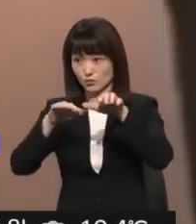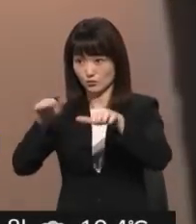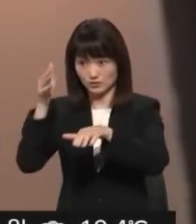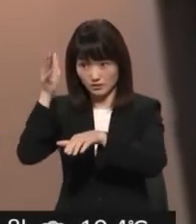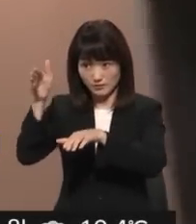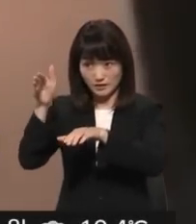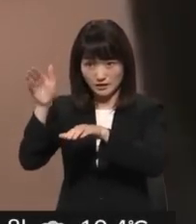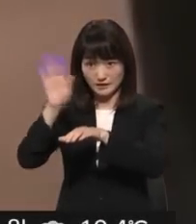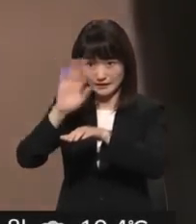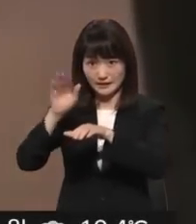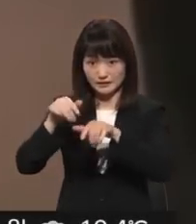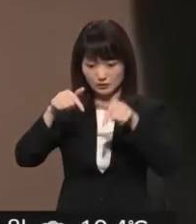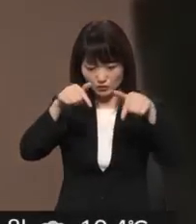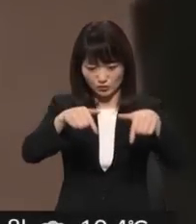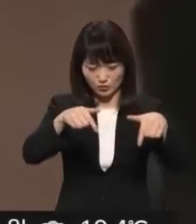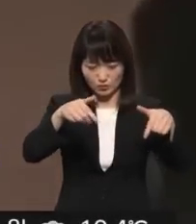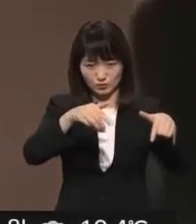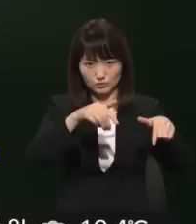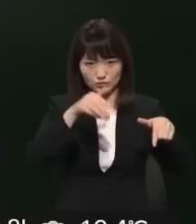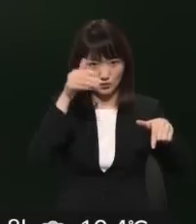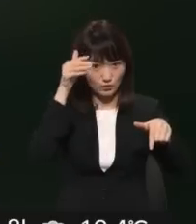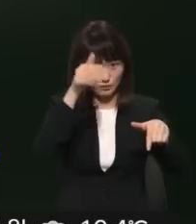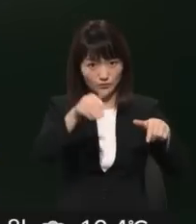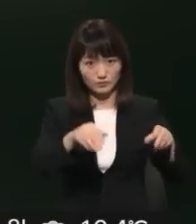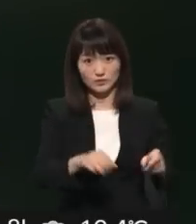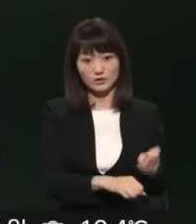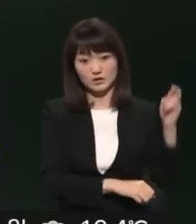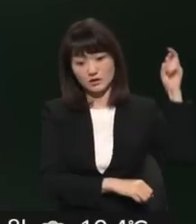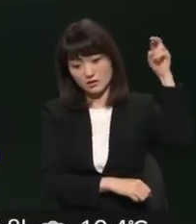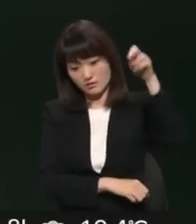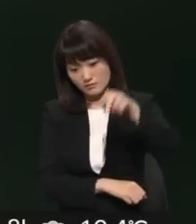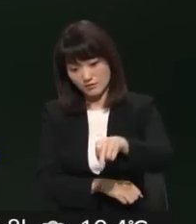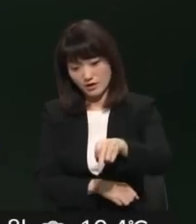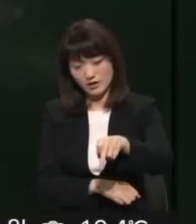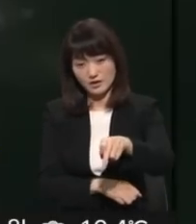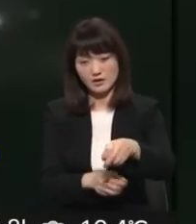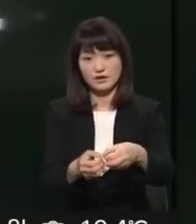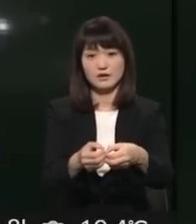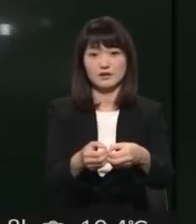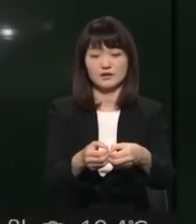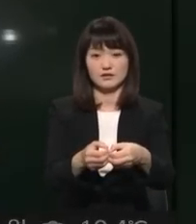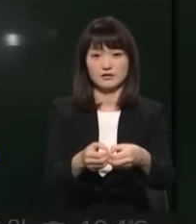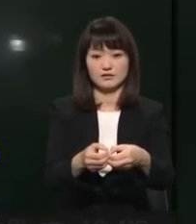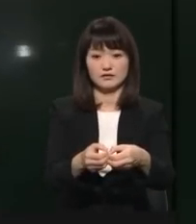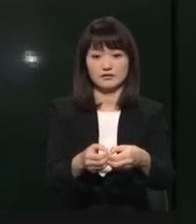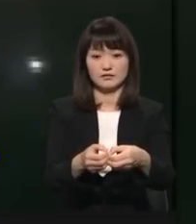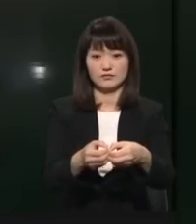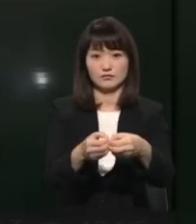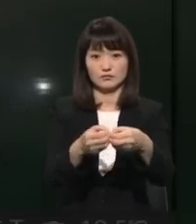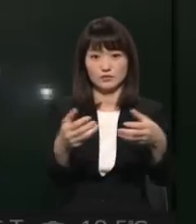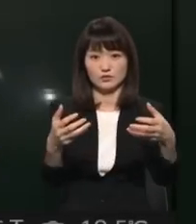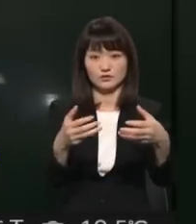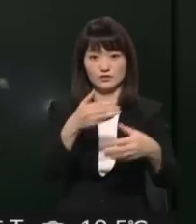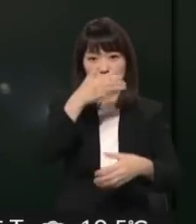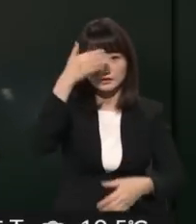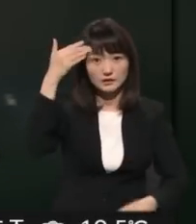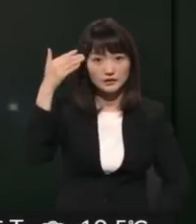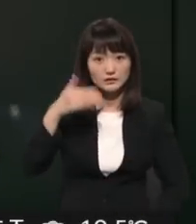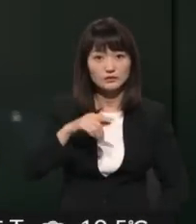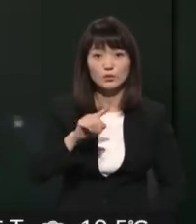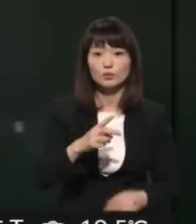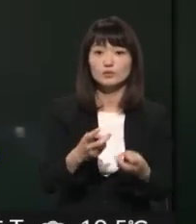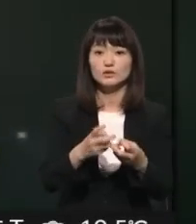날 뻔했잖아요. 예. 그 점에 있어서는 전 다행이라고 생각하지만 또 한편으로 생각하면 어떻게 저런 사고가 날 수